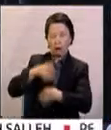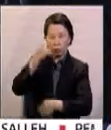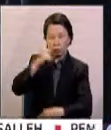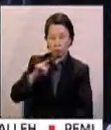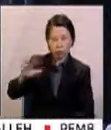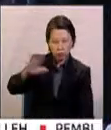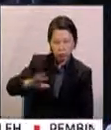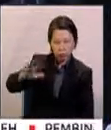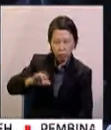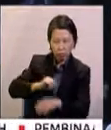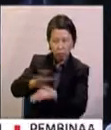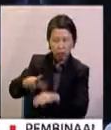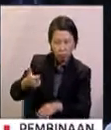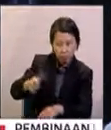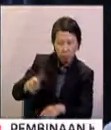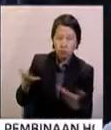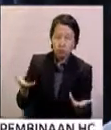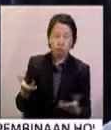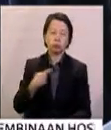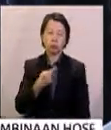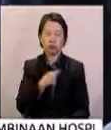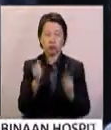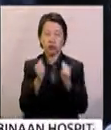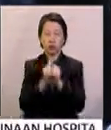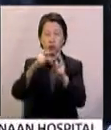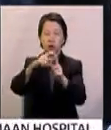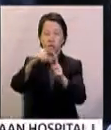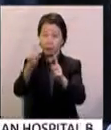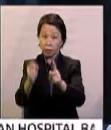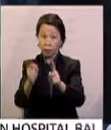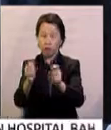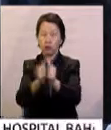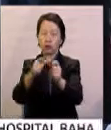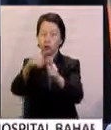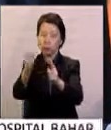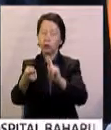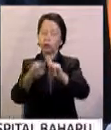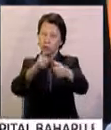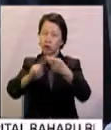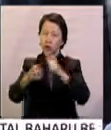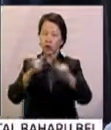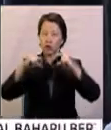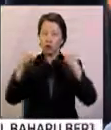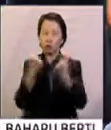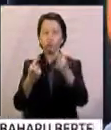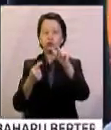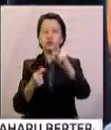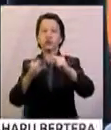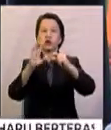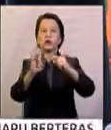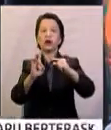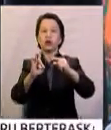menjangkakan kesan itu kita dengan Pakistan adalah Rakan dalam kumpulan